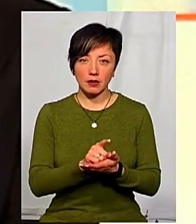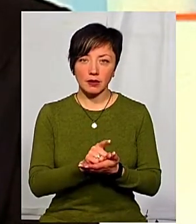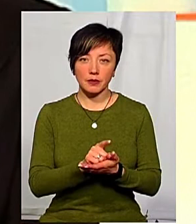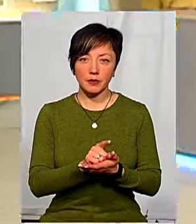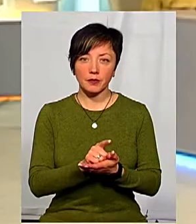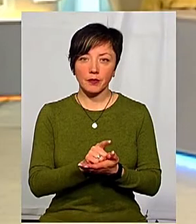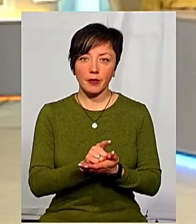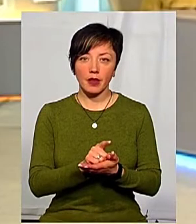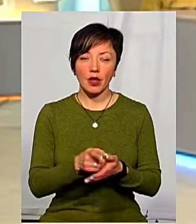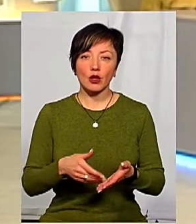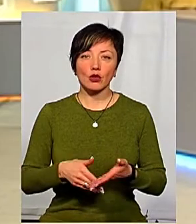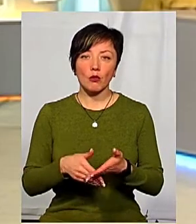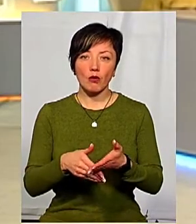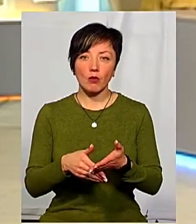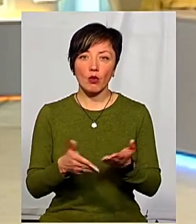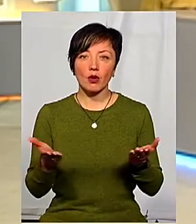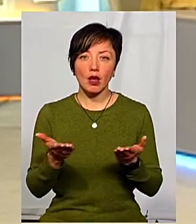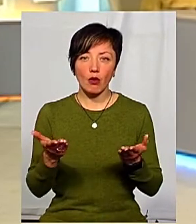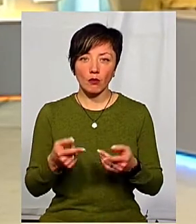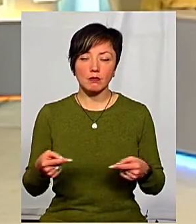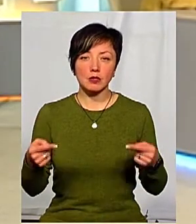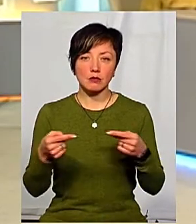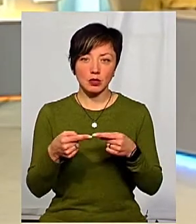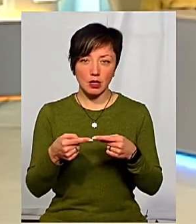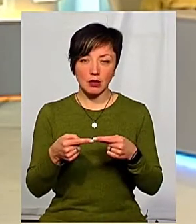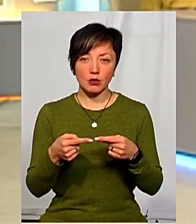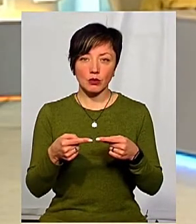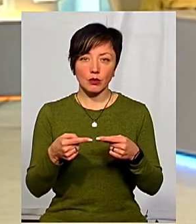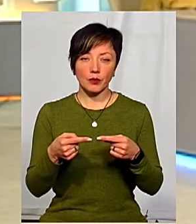і надає ту допомогу, яку безпосередньо,